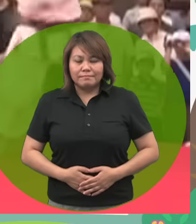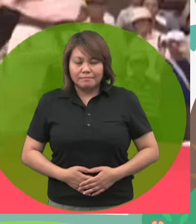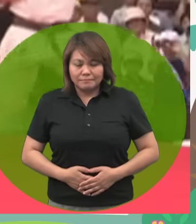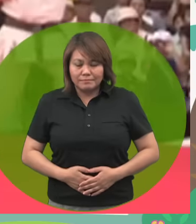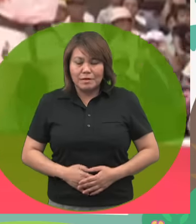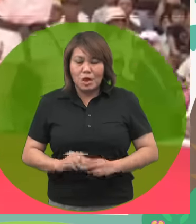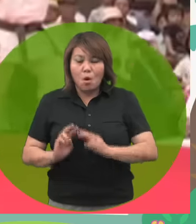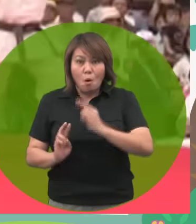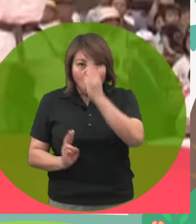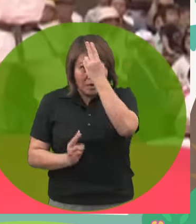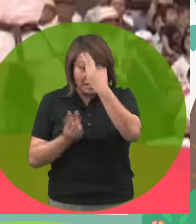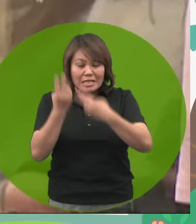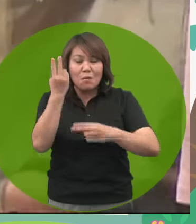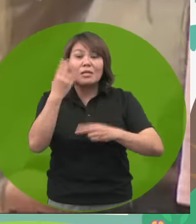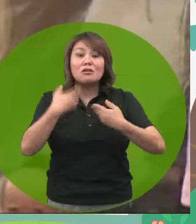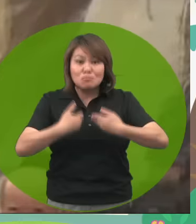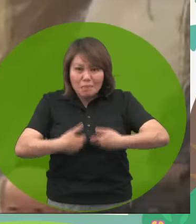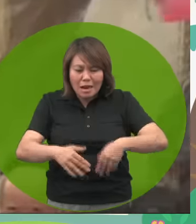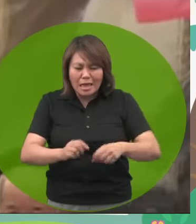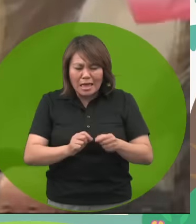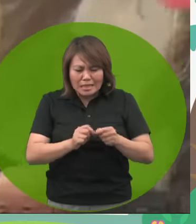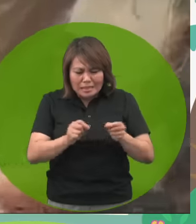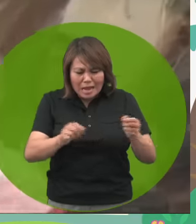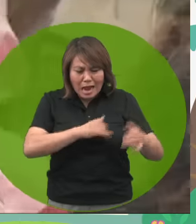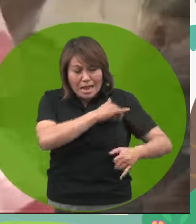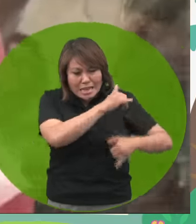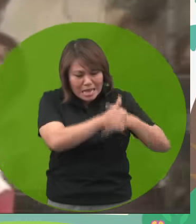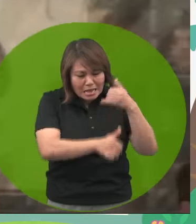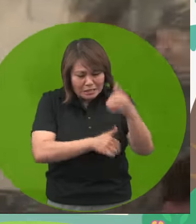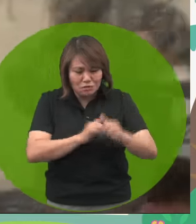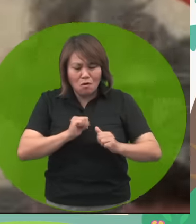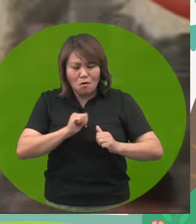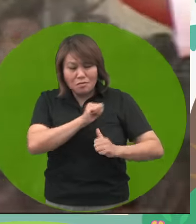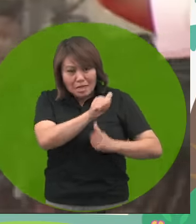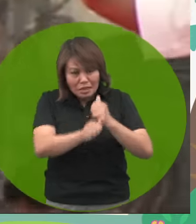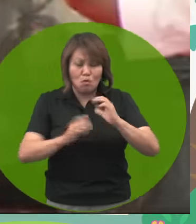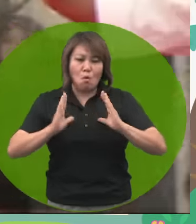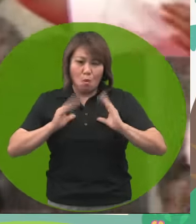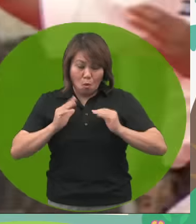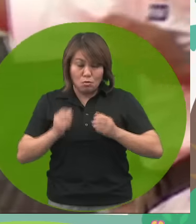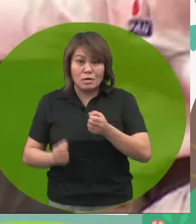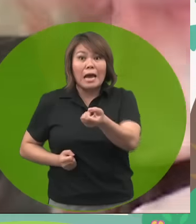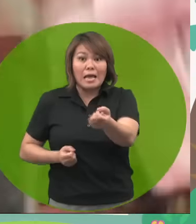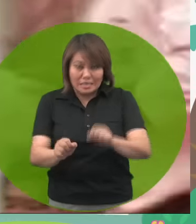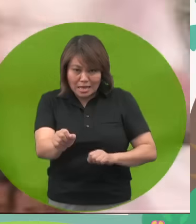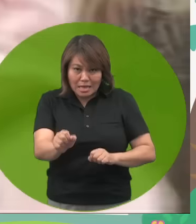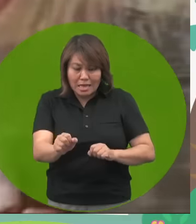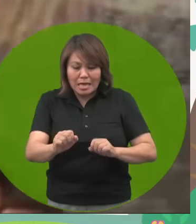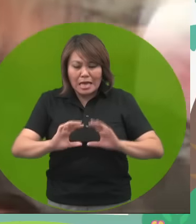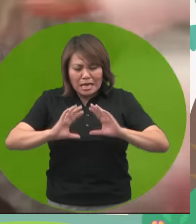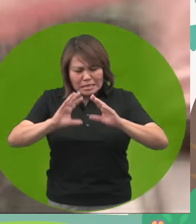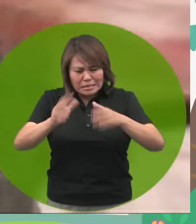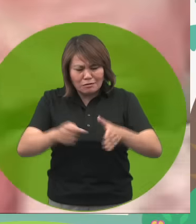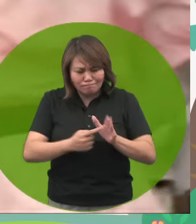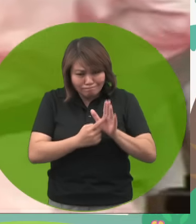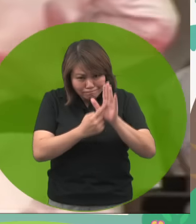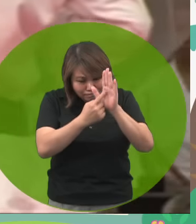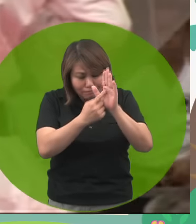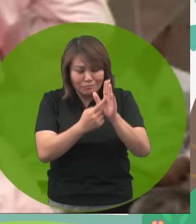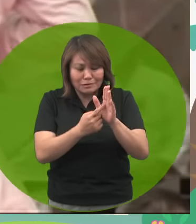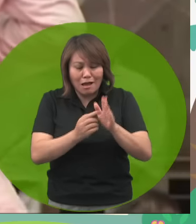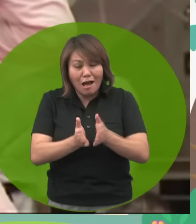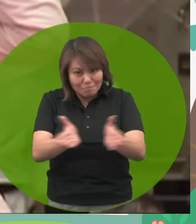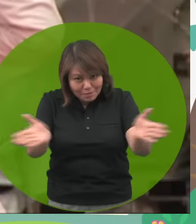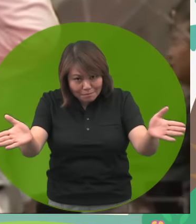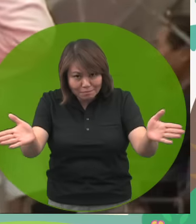沖縄で生まれ長い歴史と伝統を誇る空手、今や世界的な武道として発展し、およ